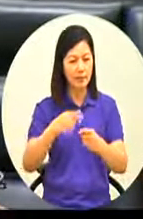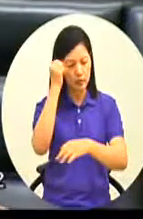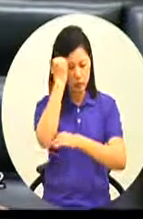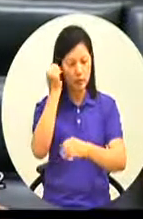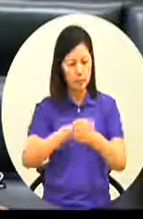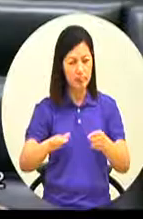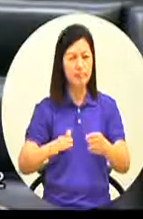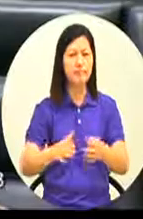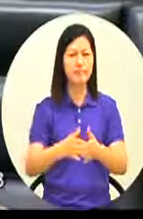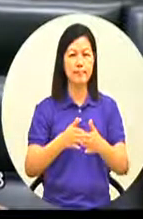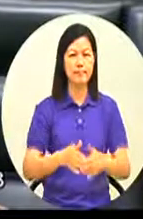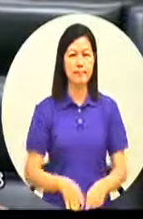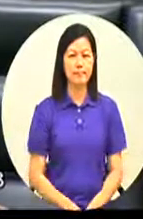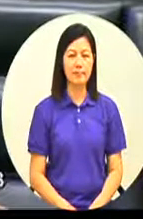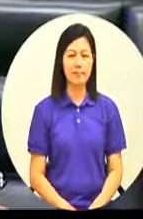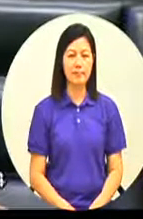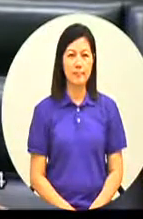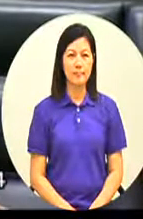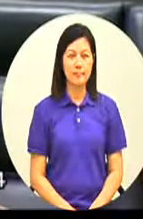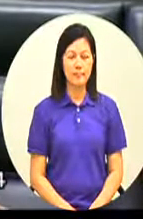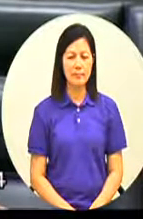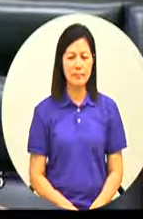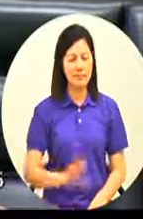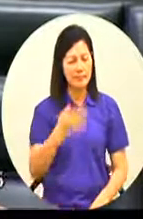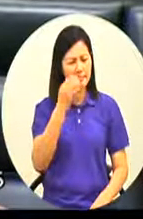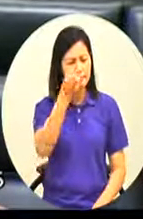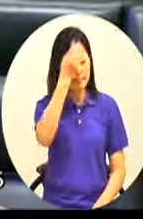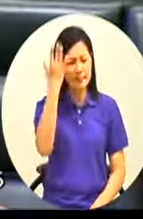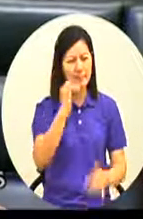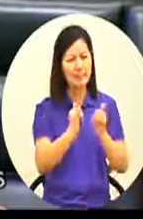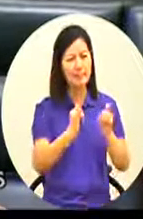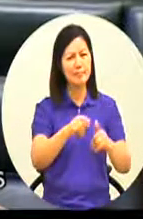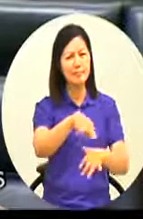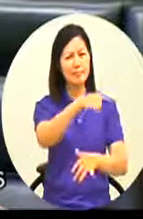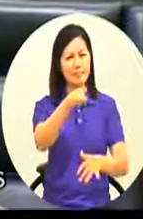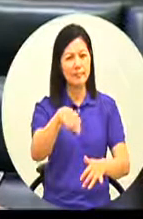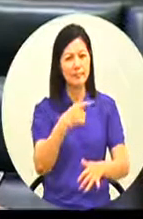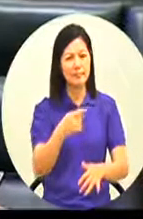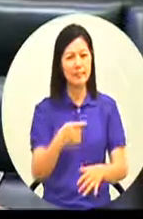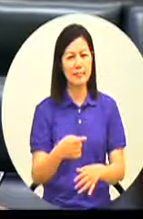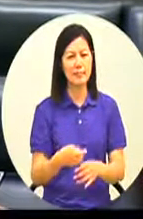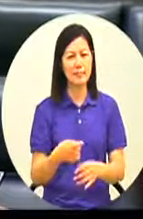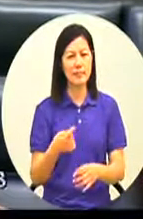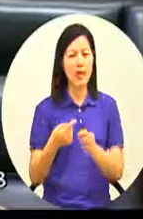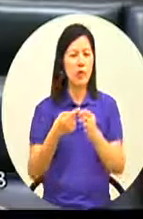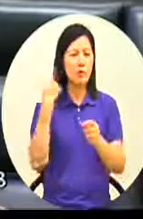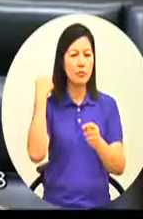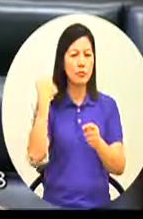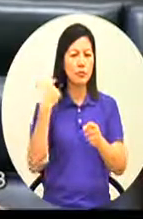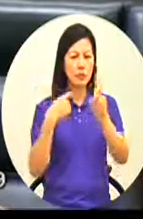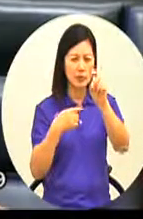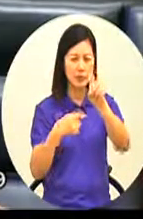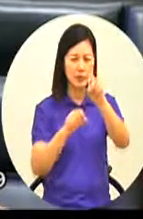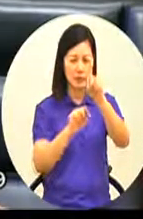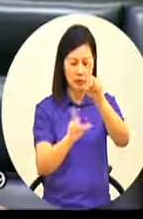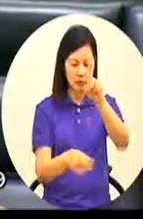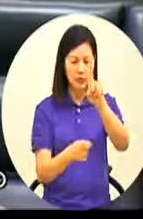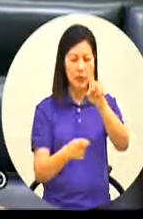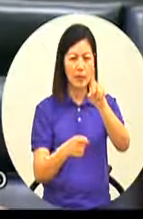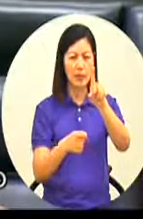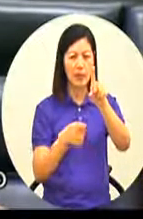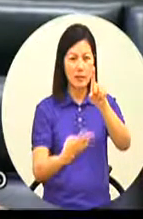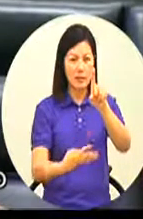是这个少年家咧，伊去年的十一月初四买厝来搬来咱的